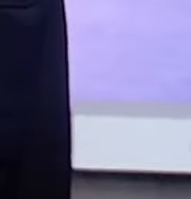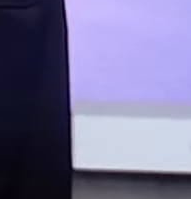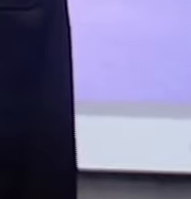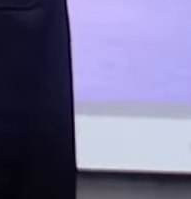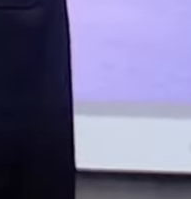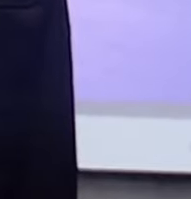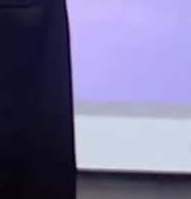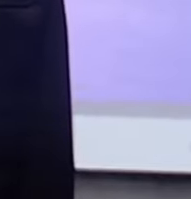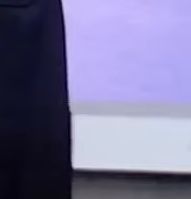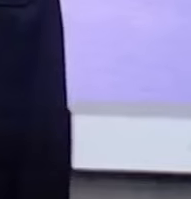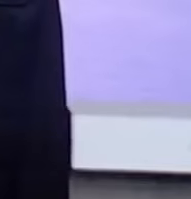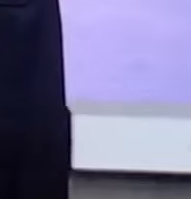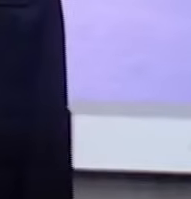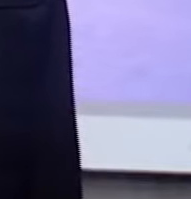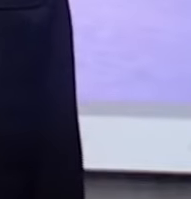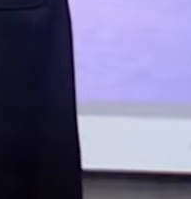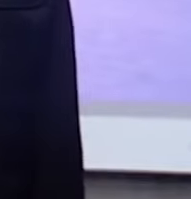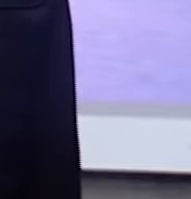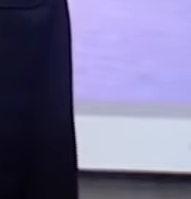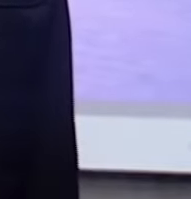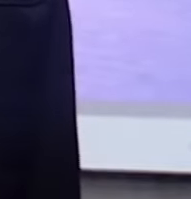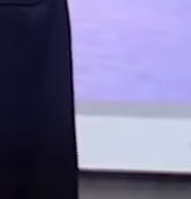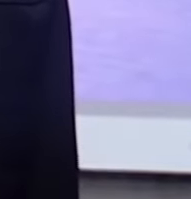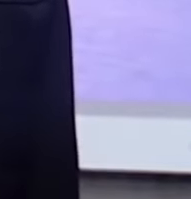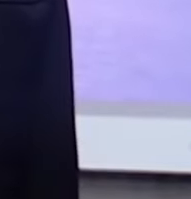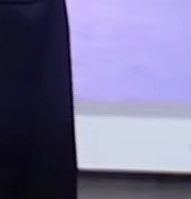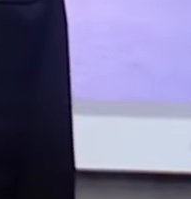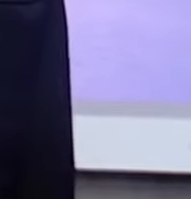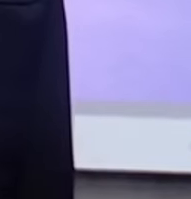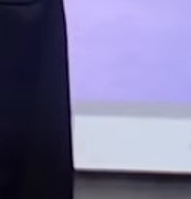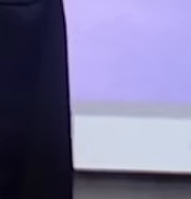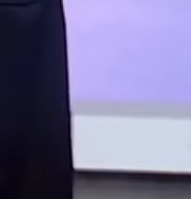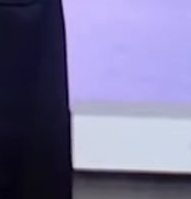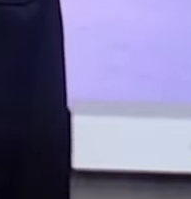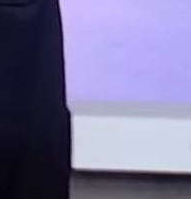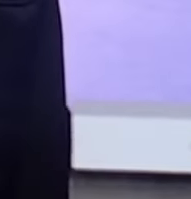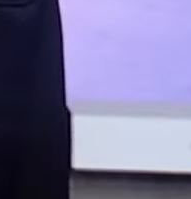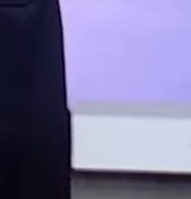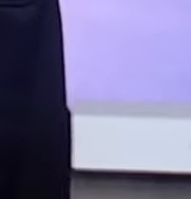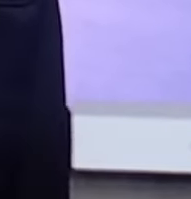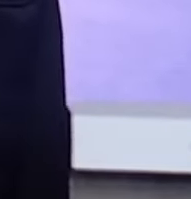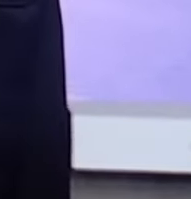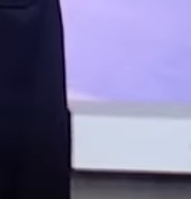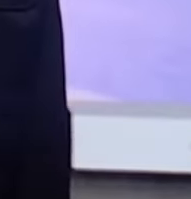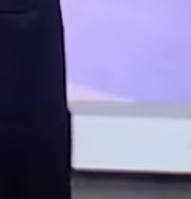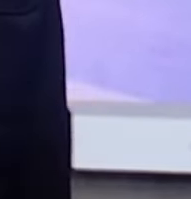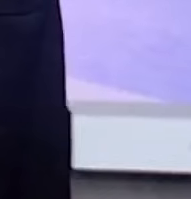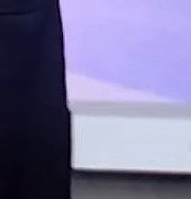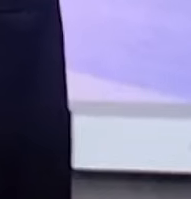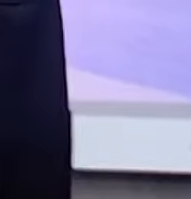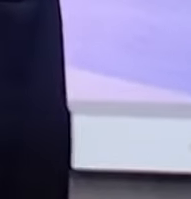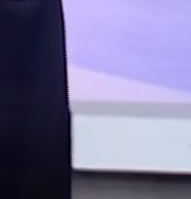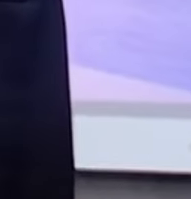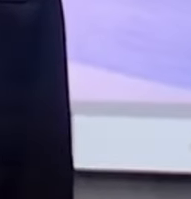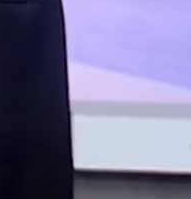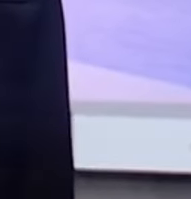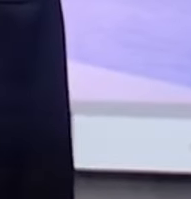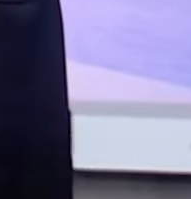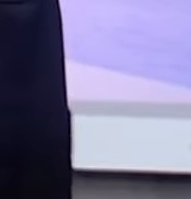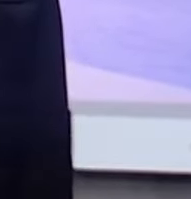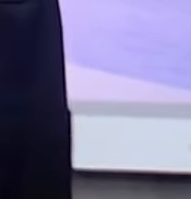kapuso, sama-sama tayo maging saksi. Mag-subscribe sa GMA Integrated News sa YouTube at para sa mga kapuso abroad,